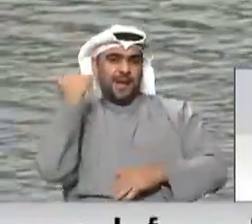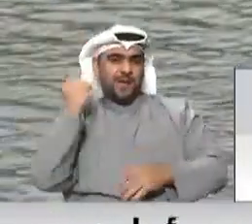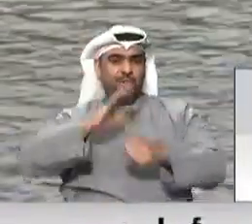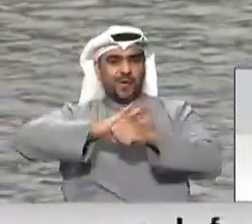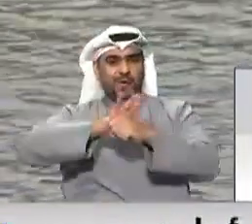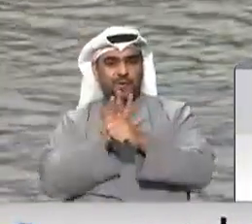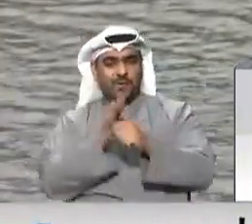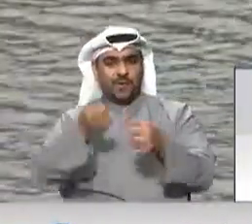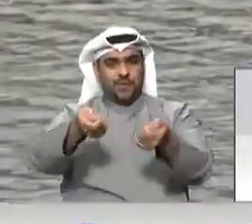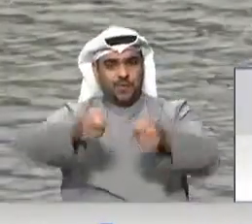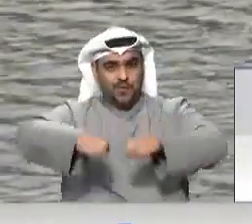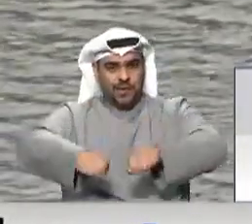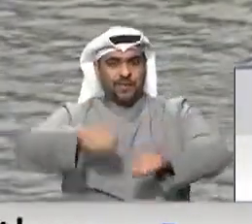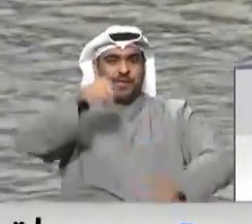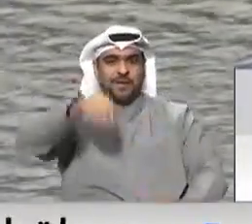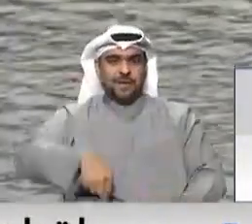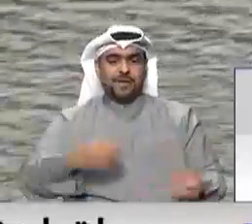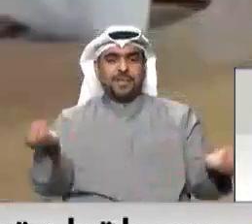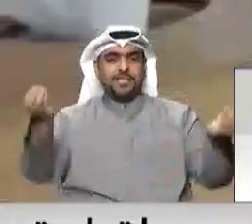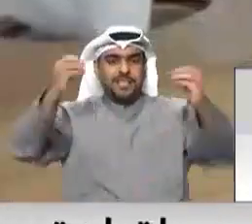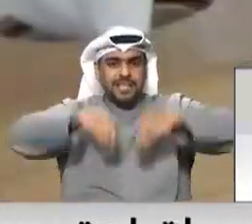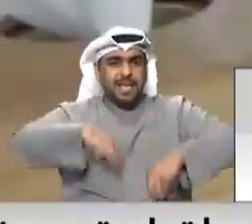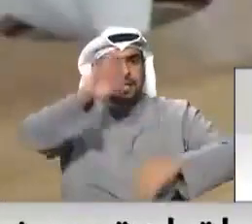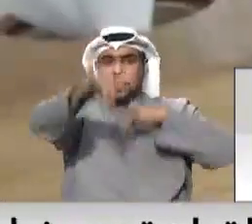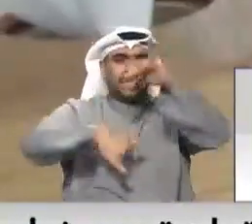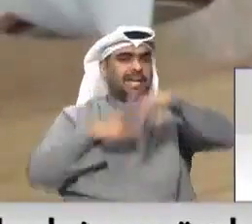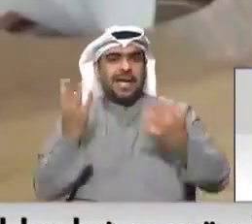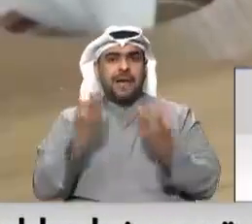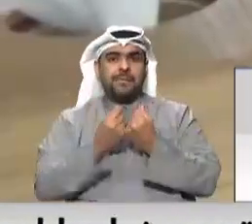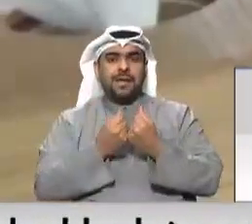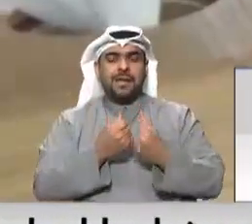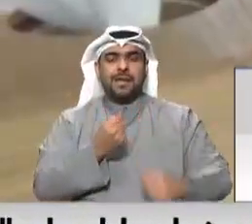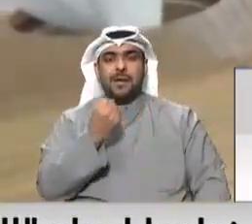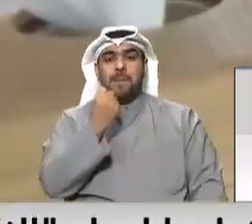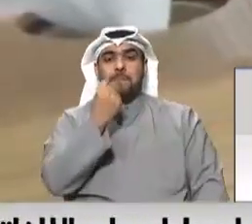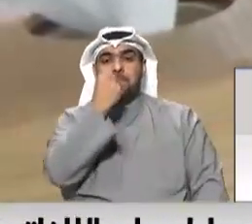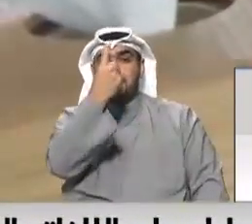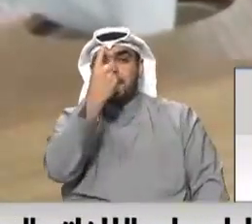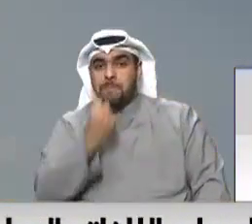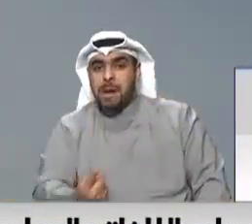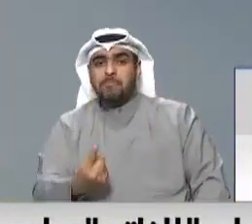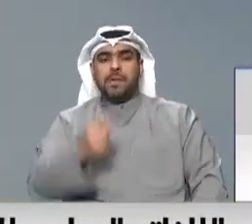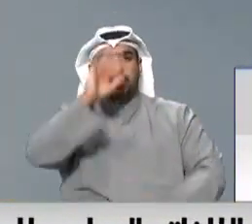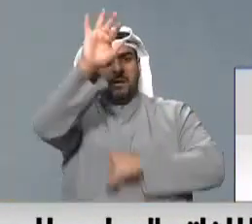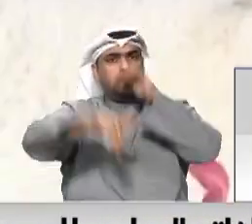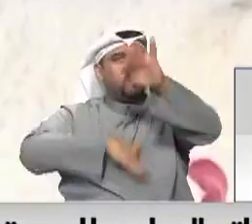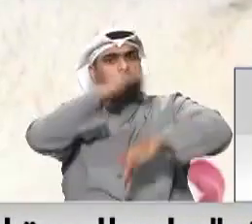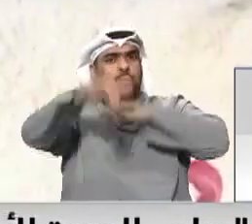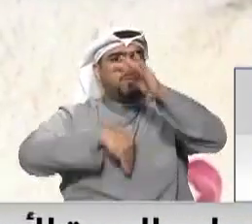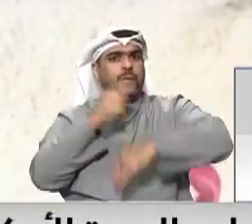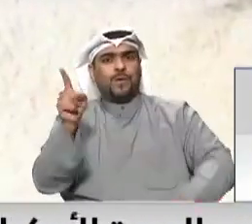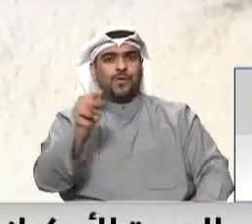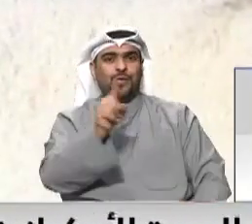مدينه وهوانج وحدها بنسبه تجاوزت 122 في المئه